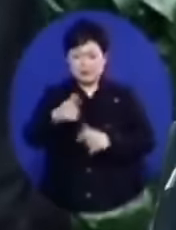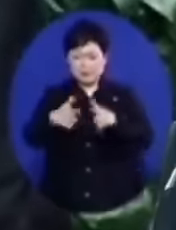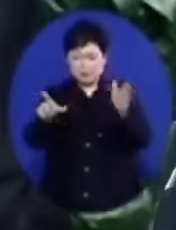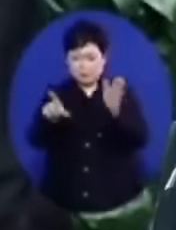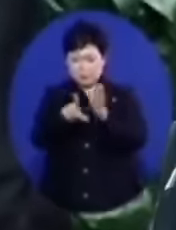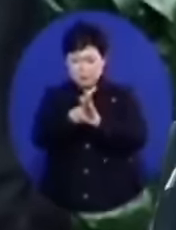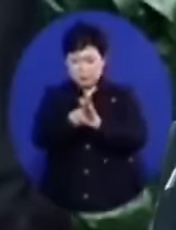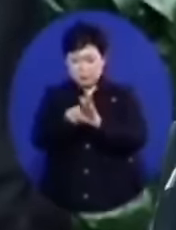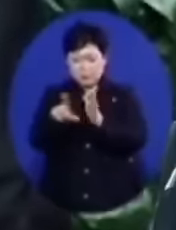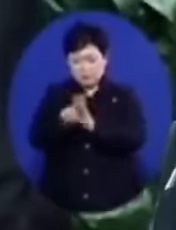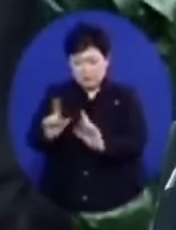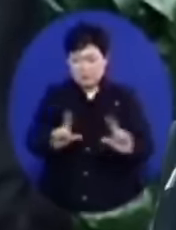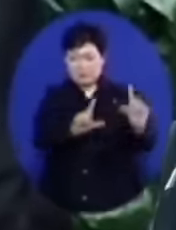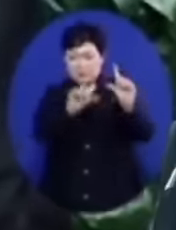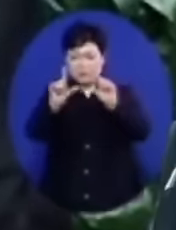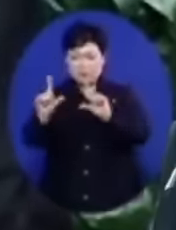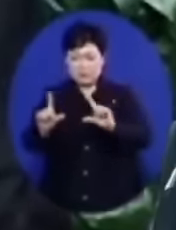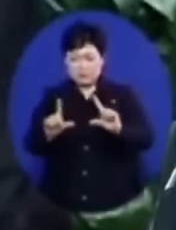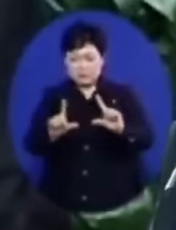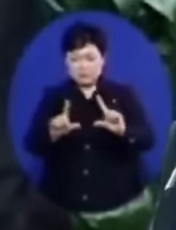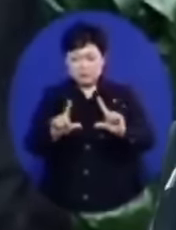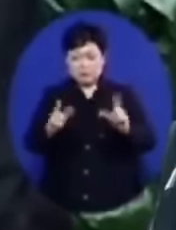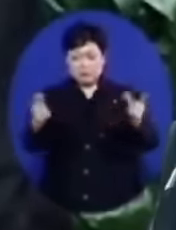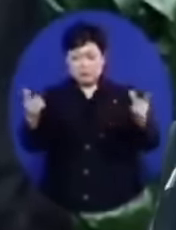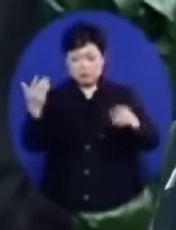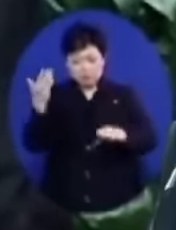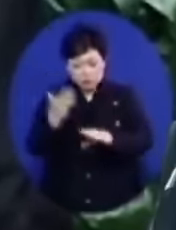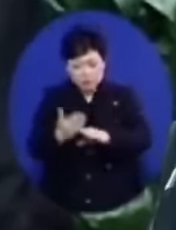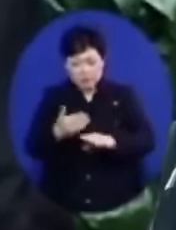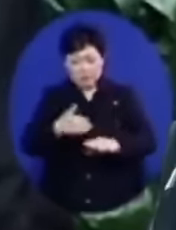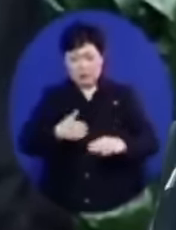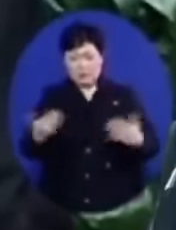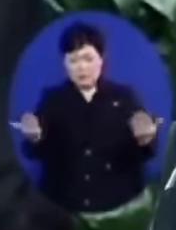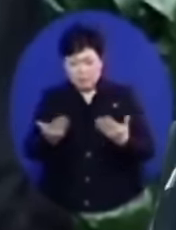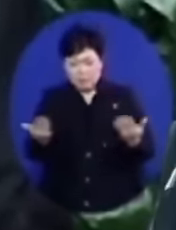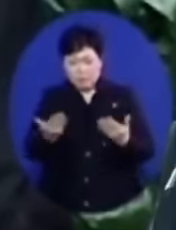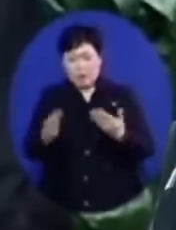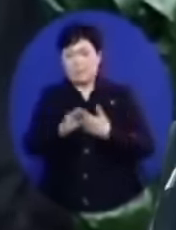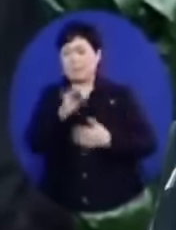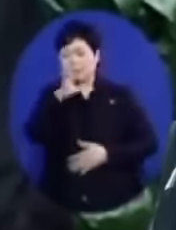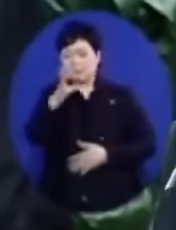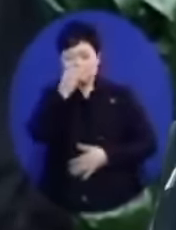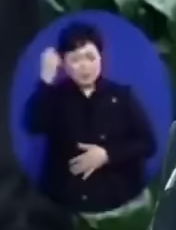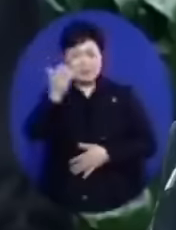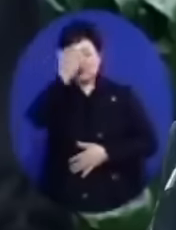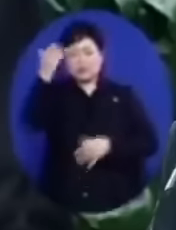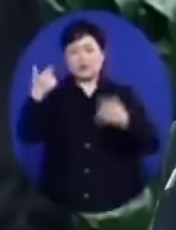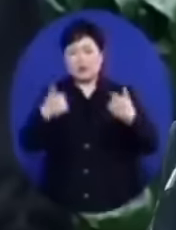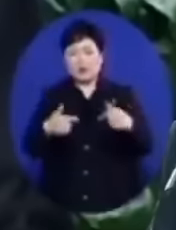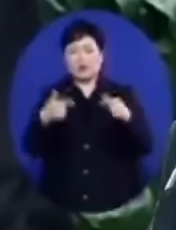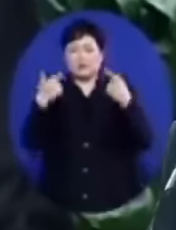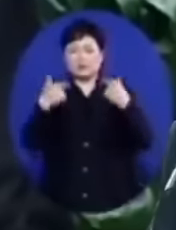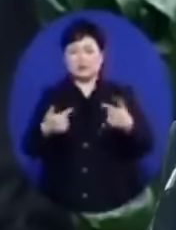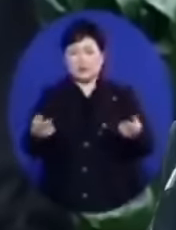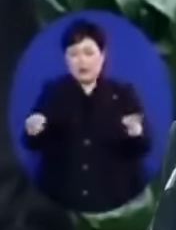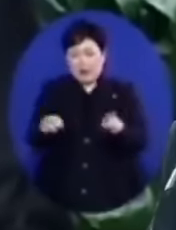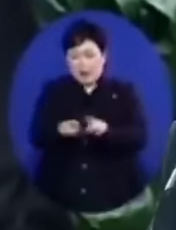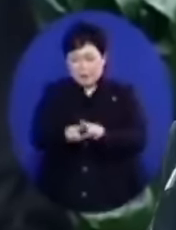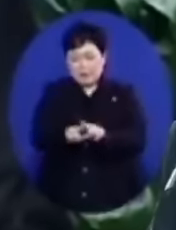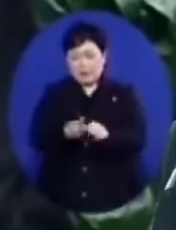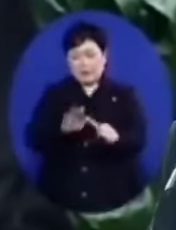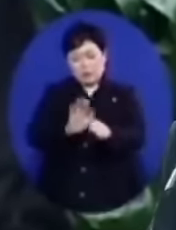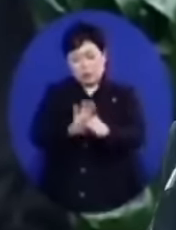믿거나 신앙생활을 하거나 하나님 사역할 때 우리 힘으로 하지 않습니다. 성령이 언제나 함께 역사하는